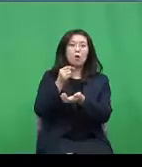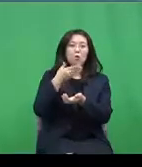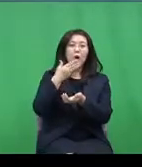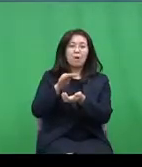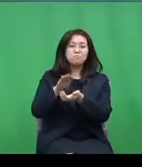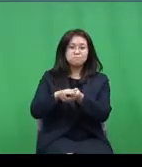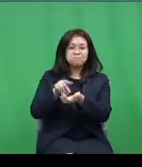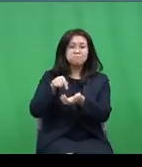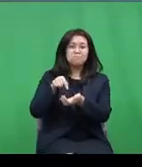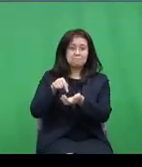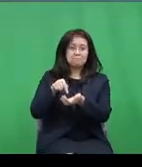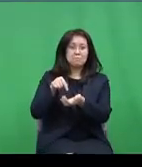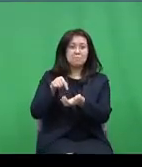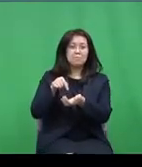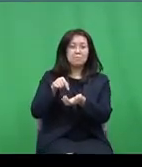が、